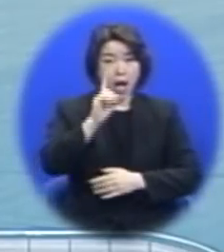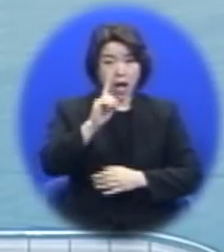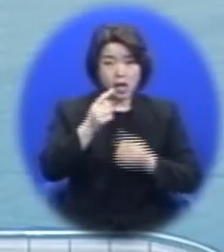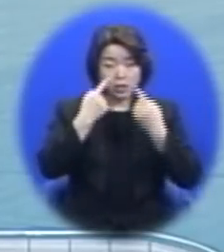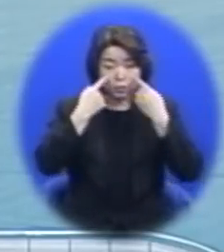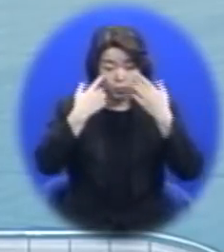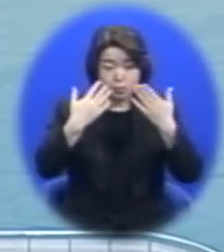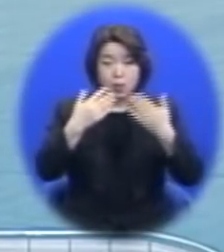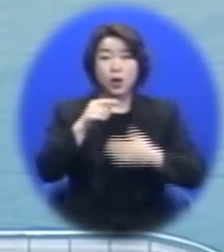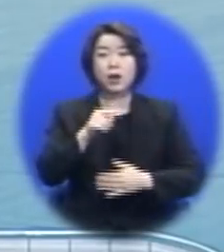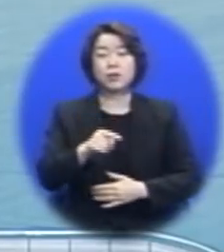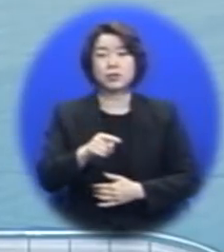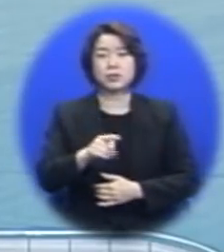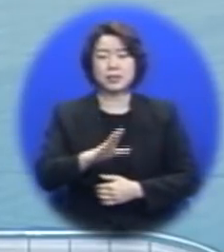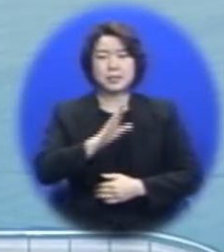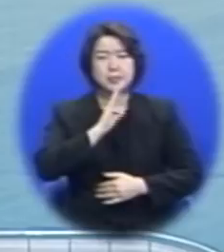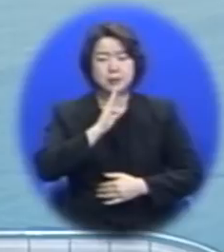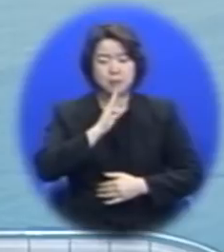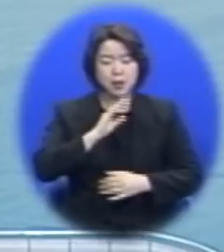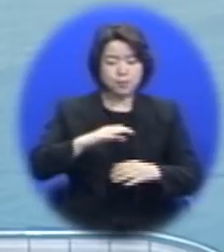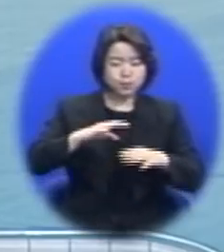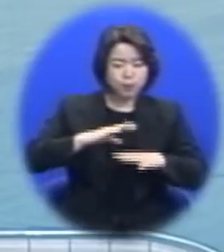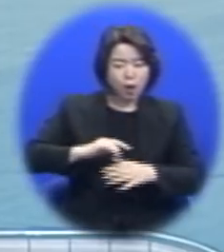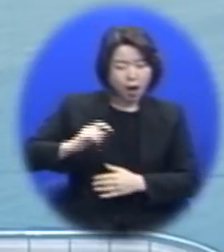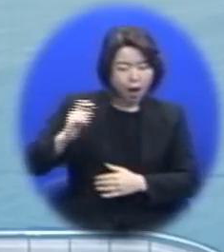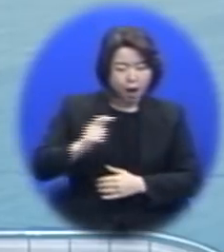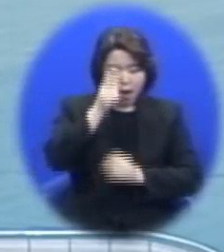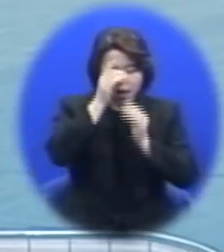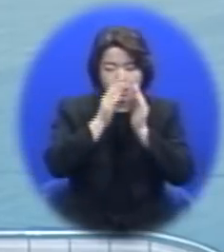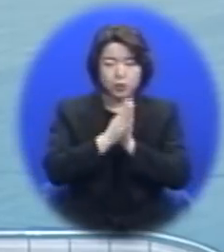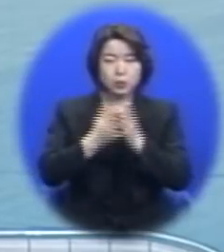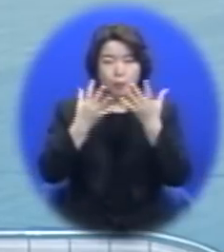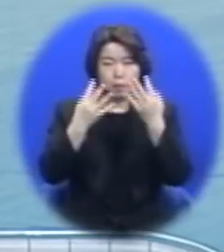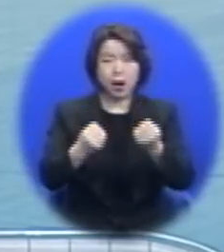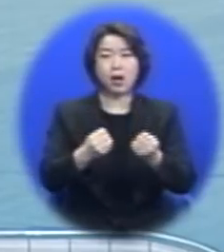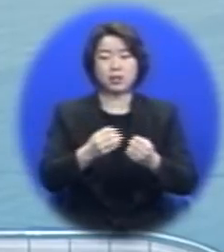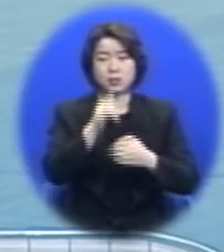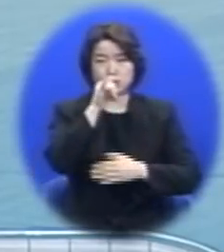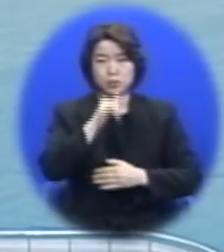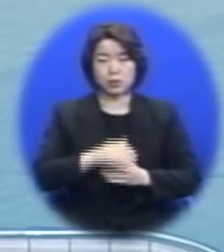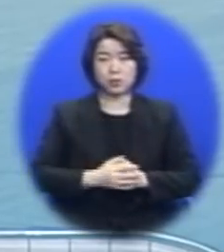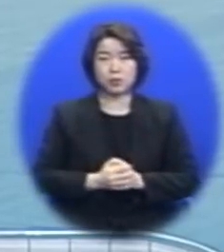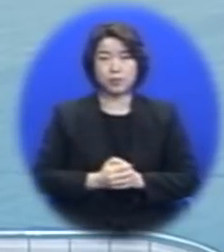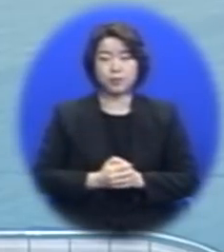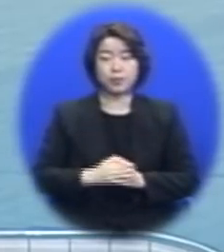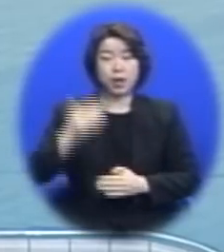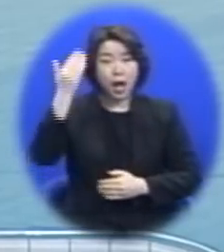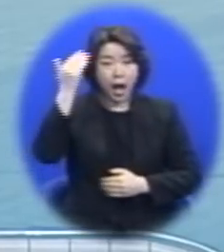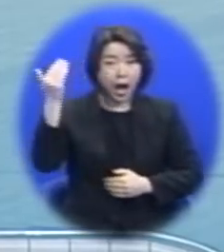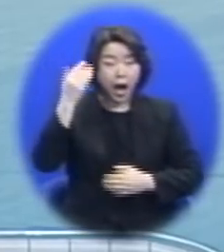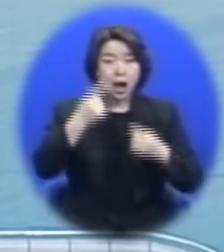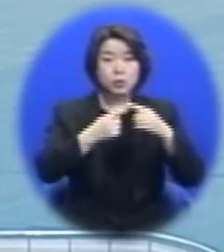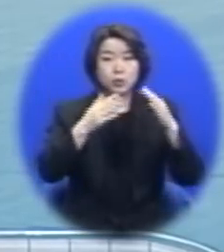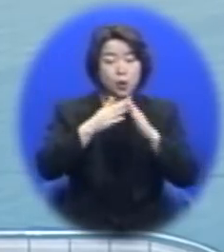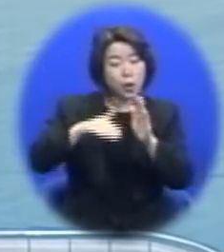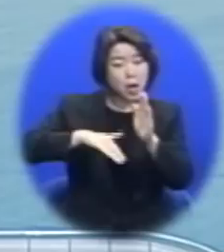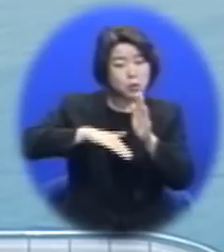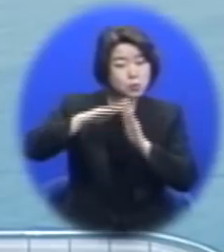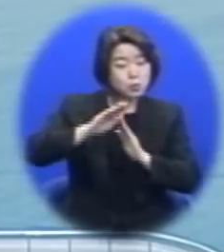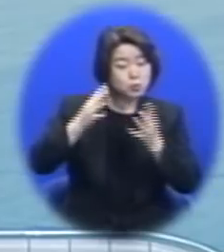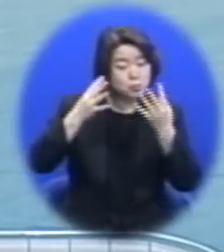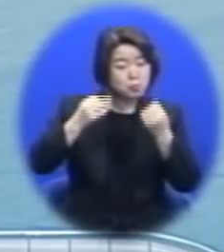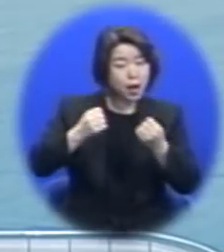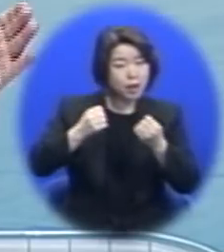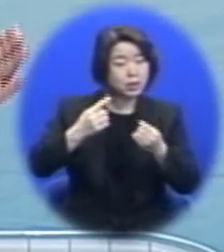분명한 것은 정말 무섭게 기도들을 하셨어요. 우리 한국 교회가 그렇게 수준 있는 교회가 아니고